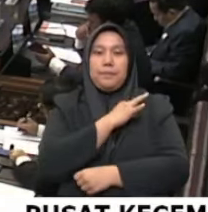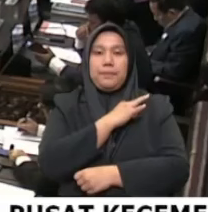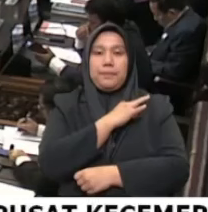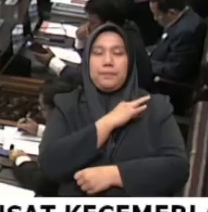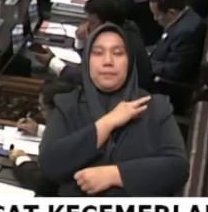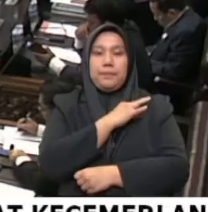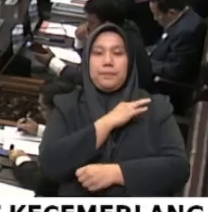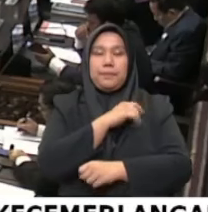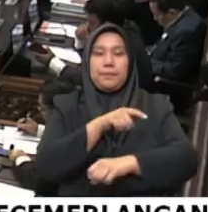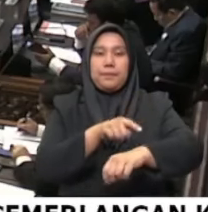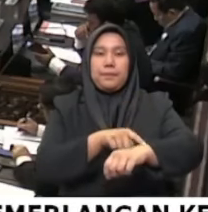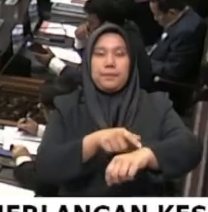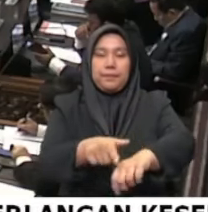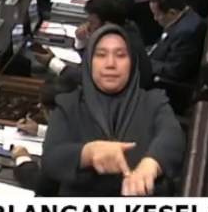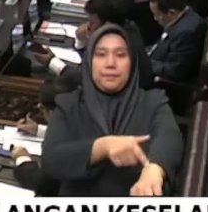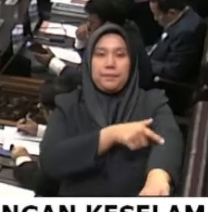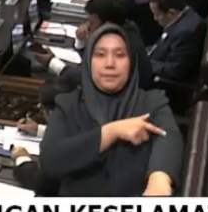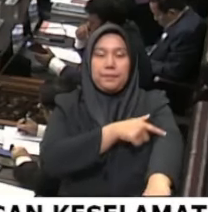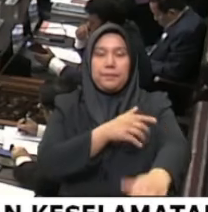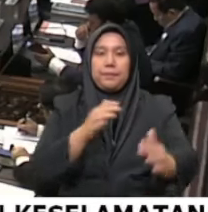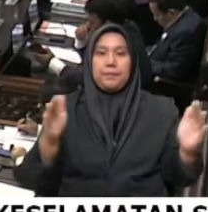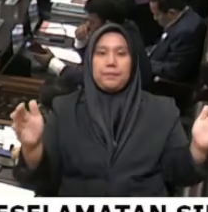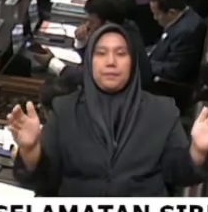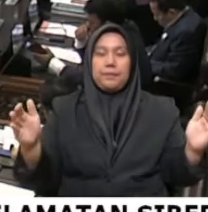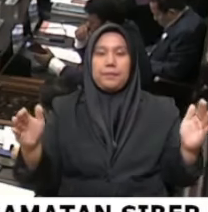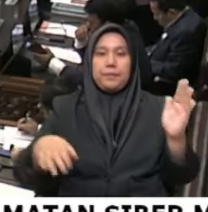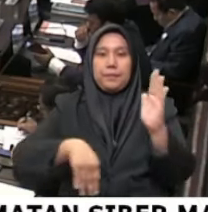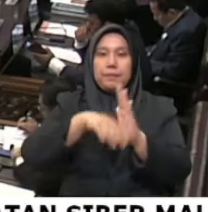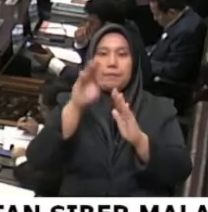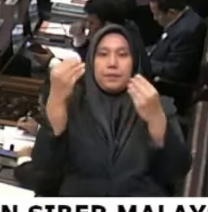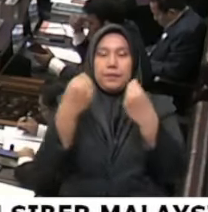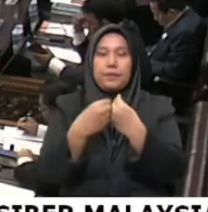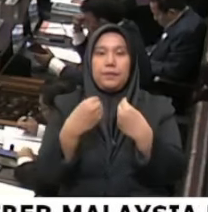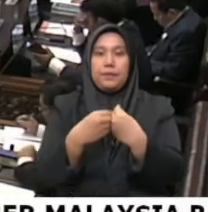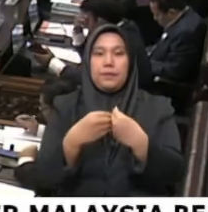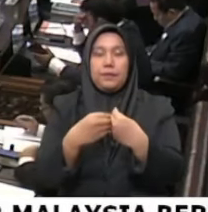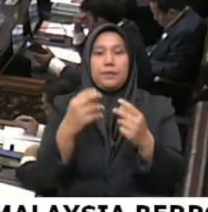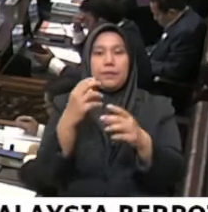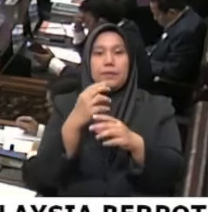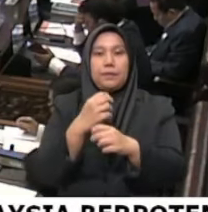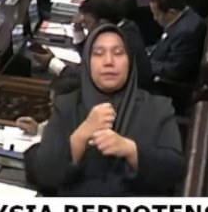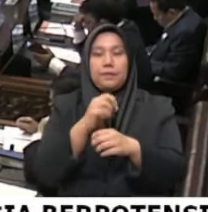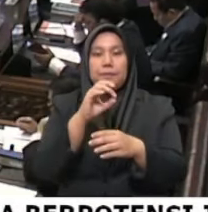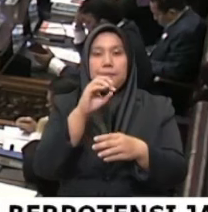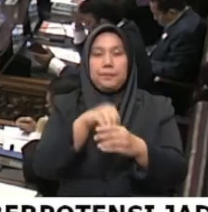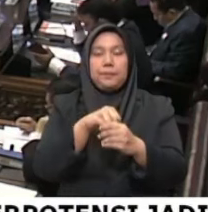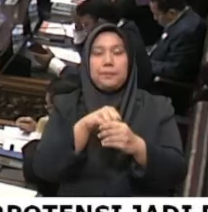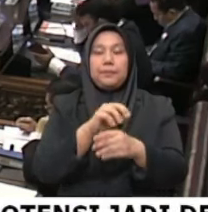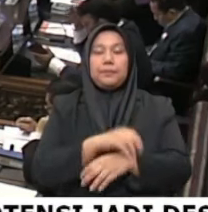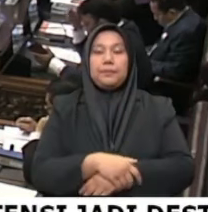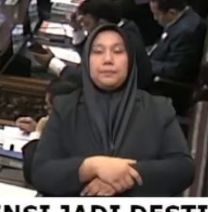masa panjang, ia akan melebihi daripada jumlah yang dimasukkan. Selain pada itu,